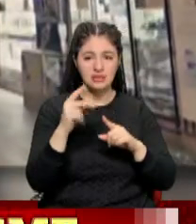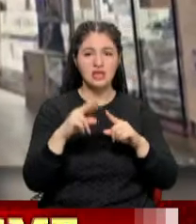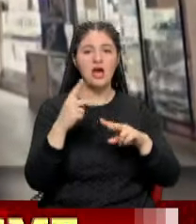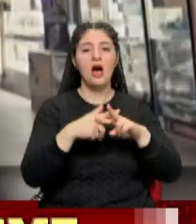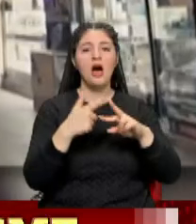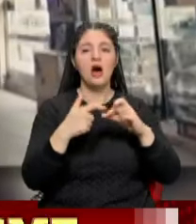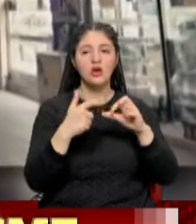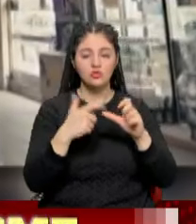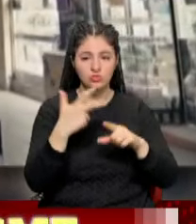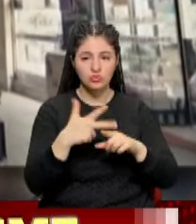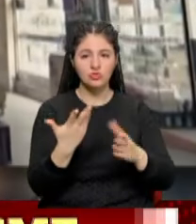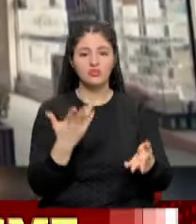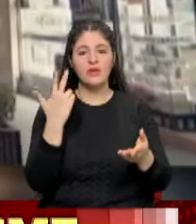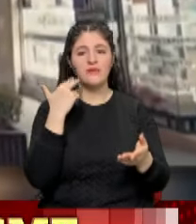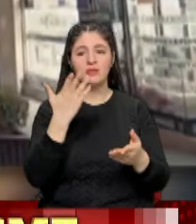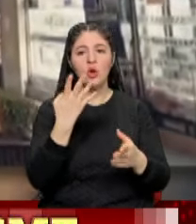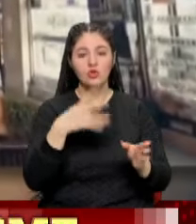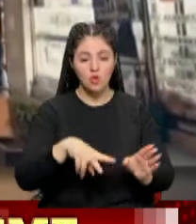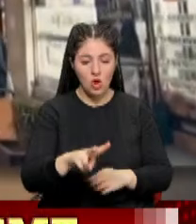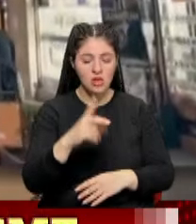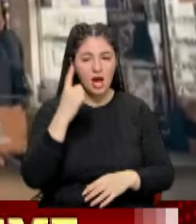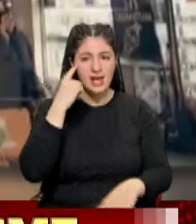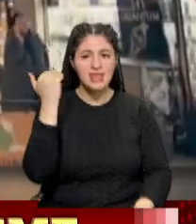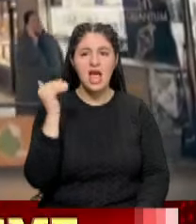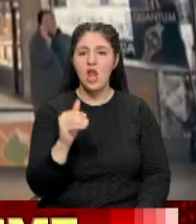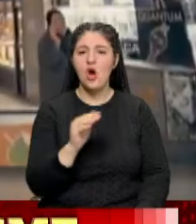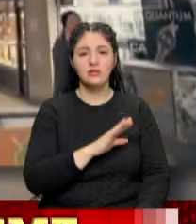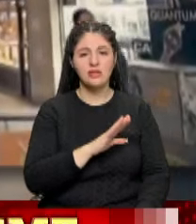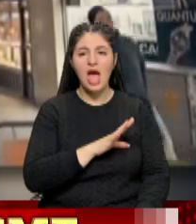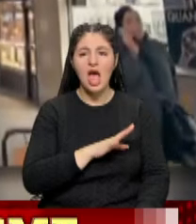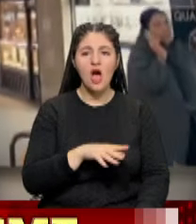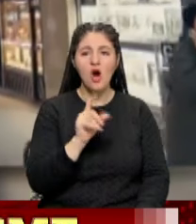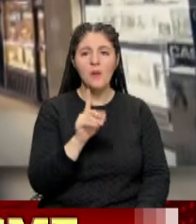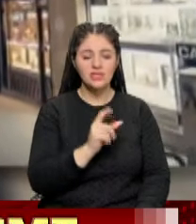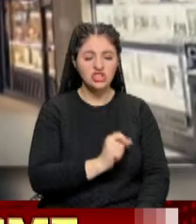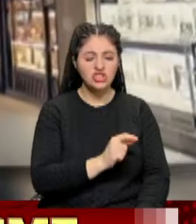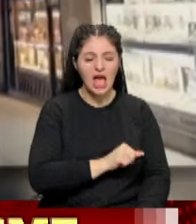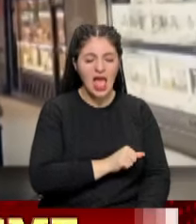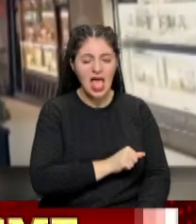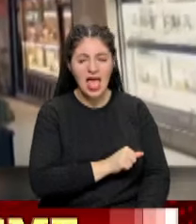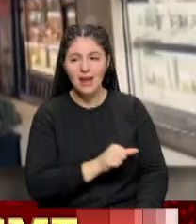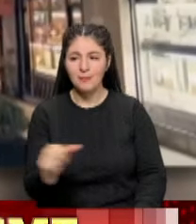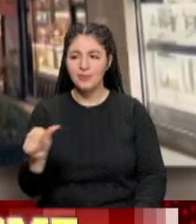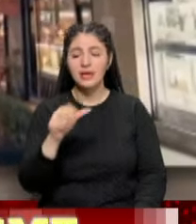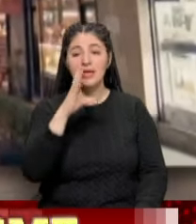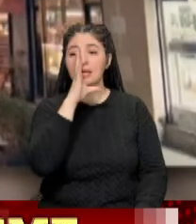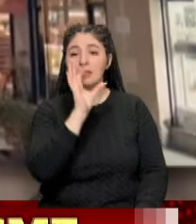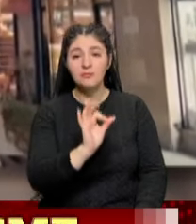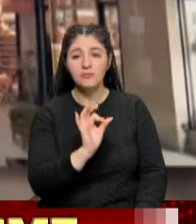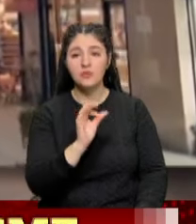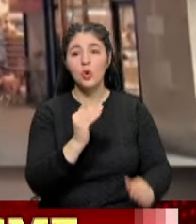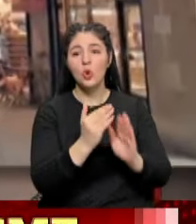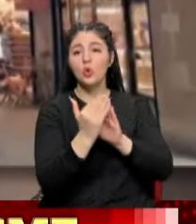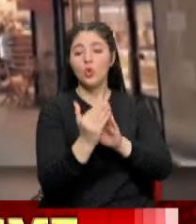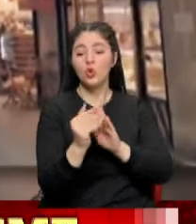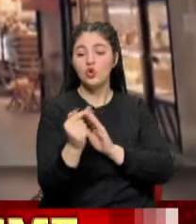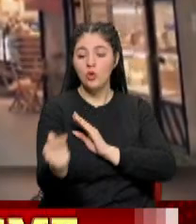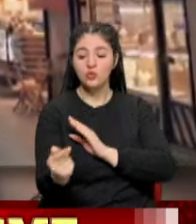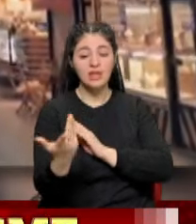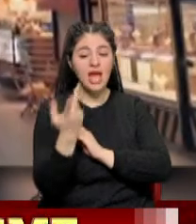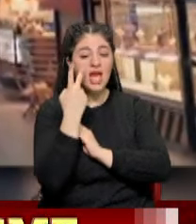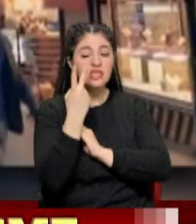Arsuz'u, efendim bizim dört yolu aklınıza nerede geliyorsa tüm 15 ilçesinde kim komşusunu